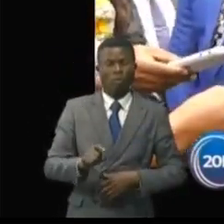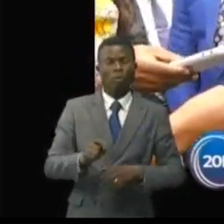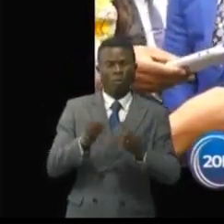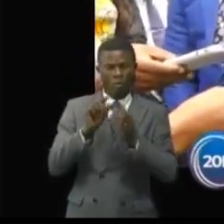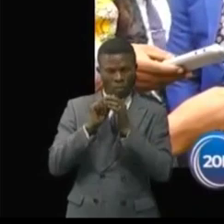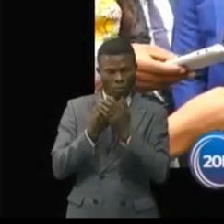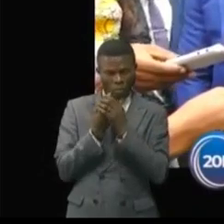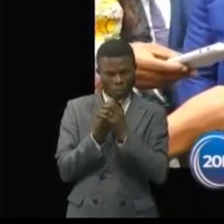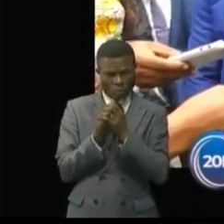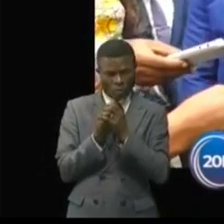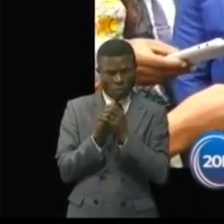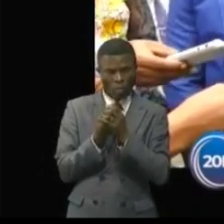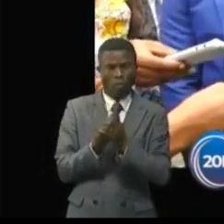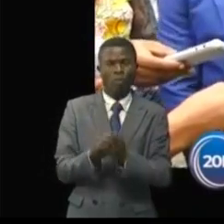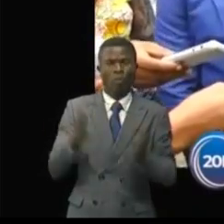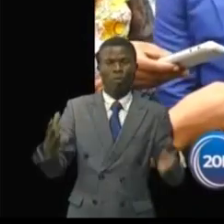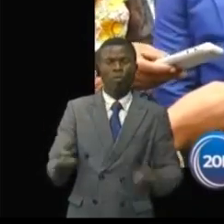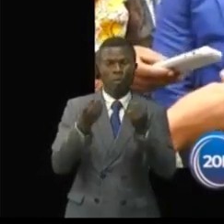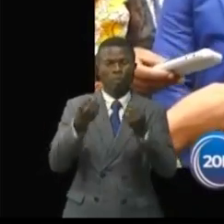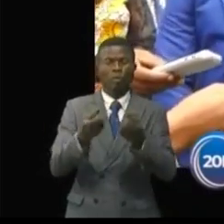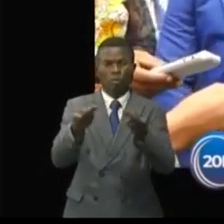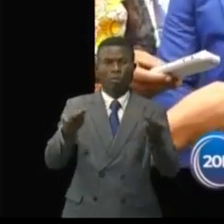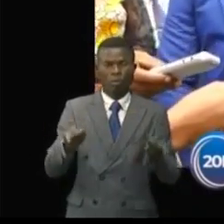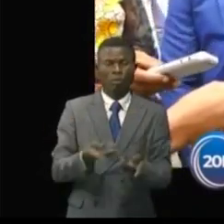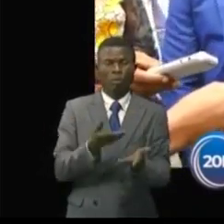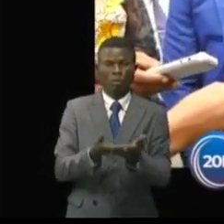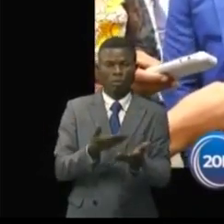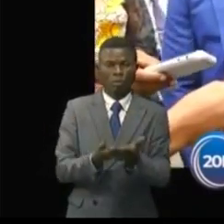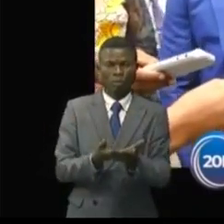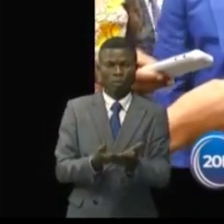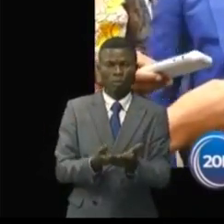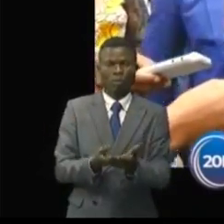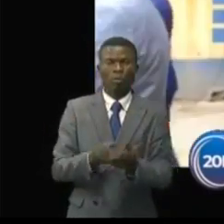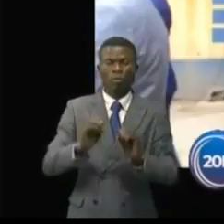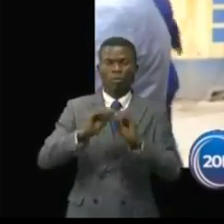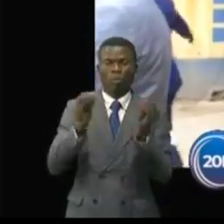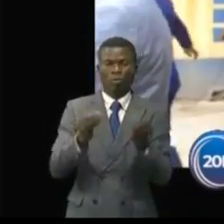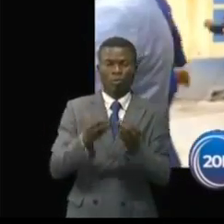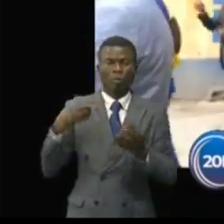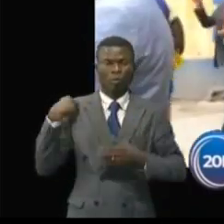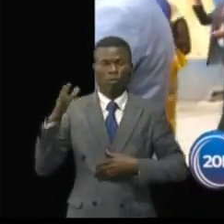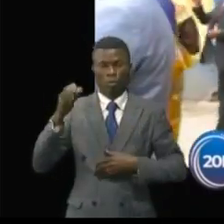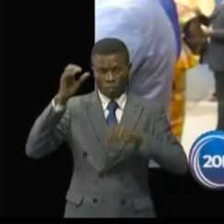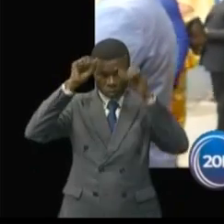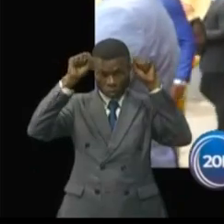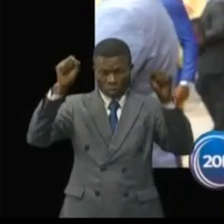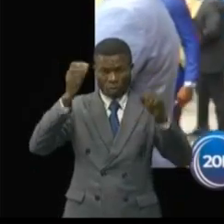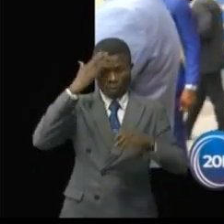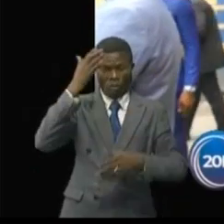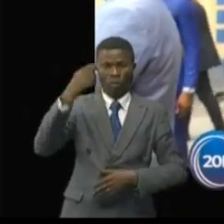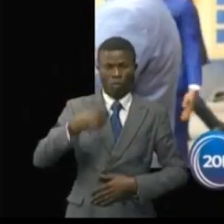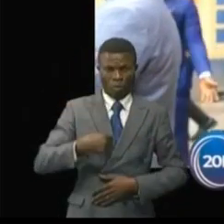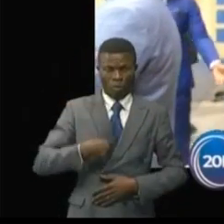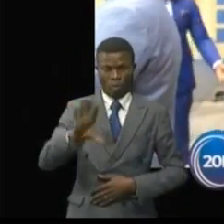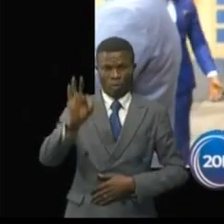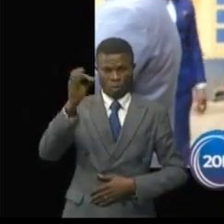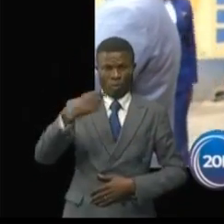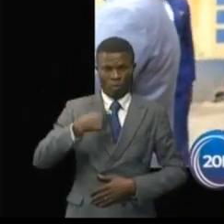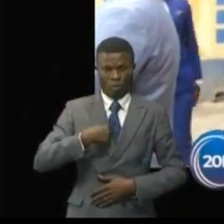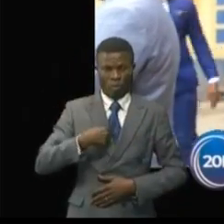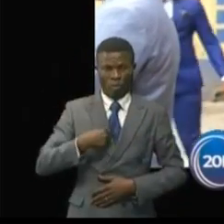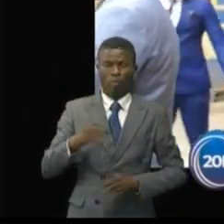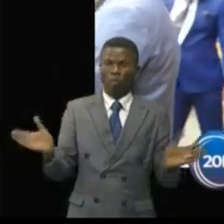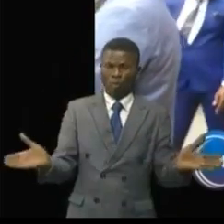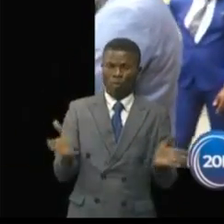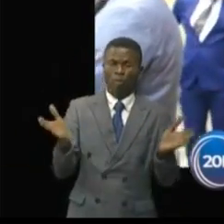plus en plus retrouver cette place-là d'organe officiel. Le chef de l'État a pensé à moi pour venir